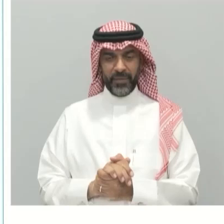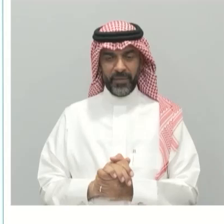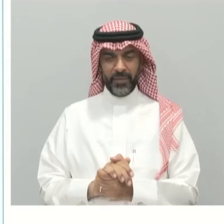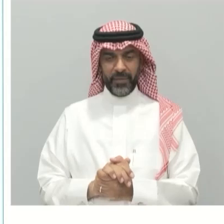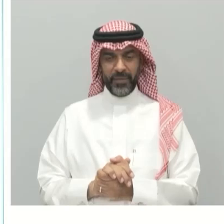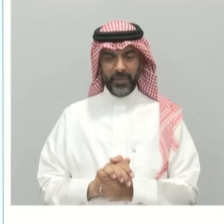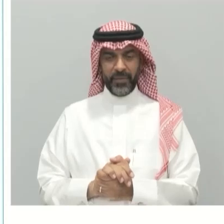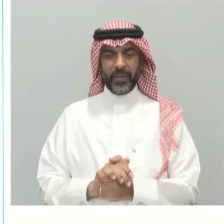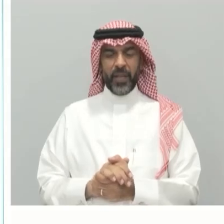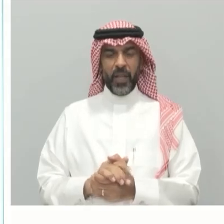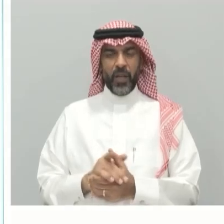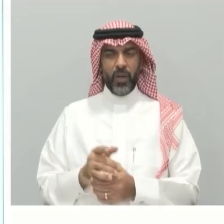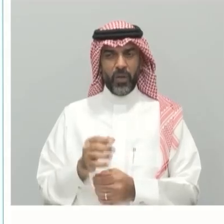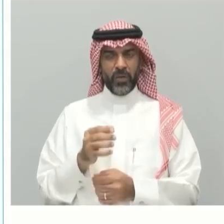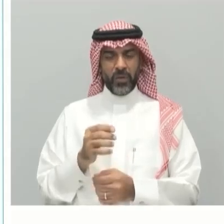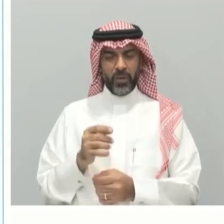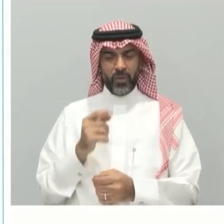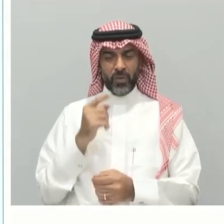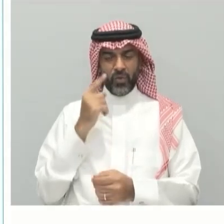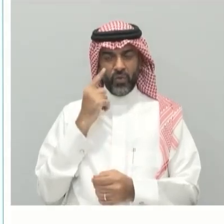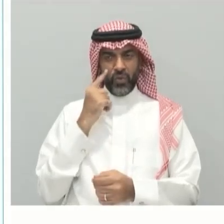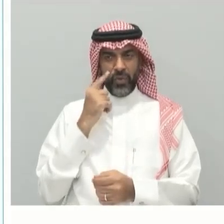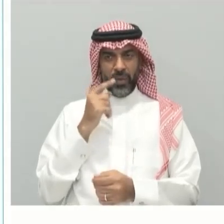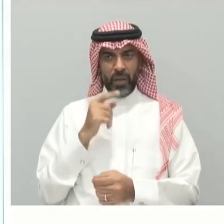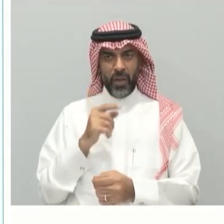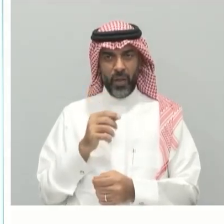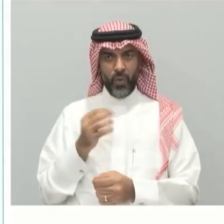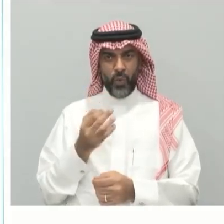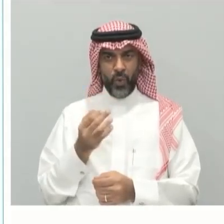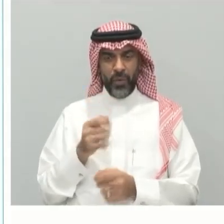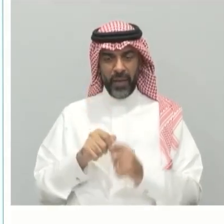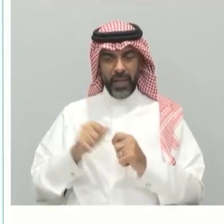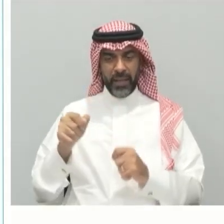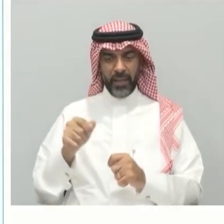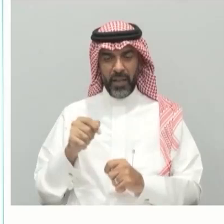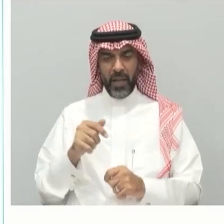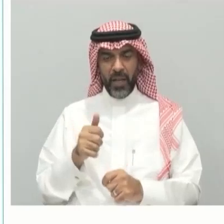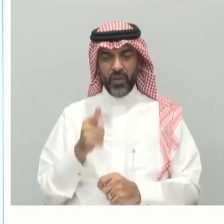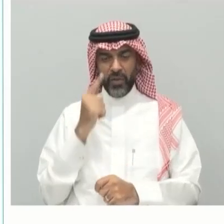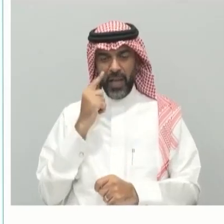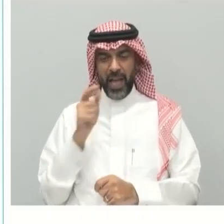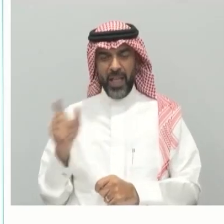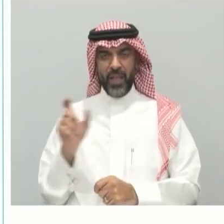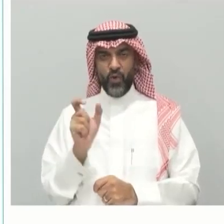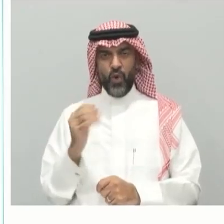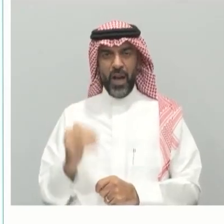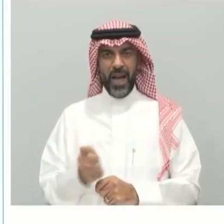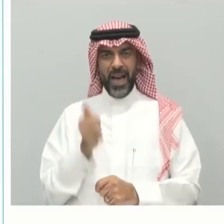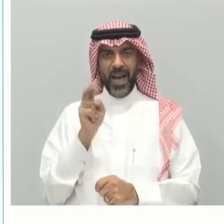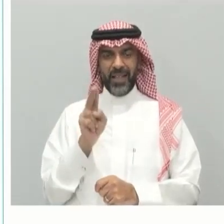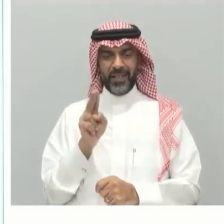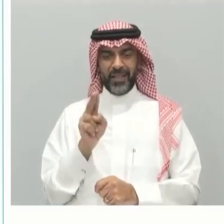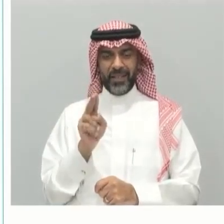الجلفانيه تحت الظروف القياسيه تكتسب ايونات النحاس عند الكاثود هذا هو ايونات النحاس